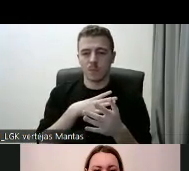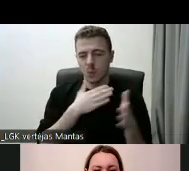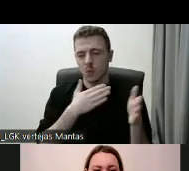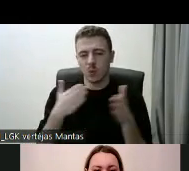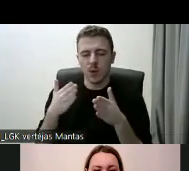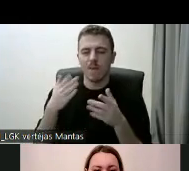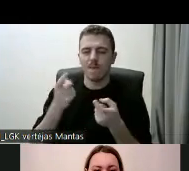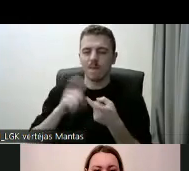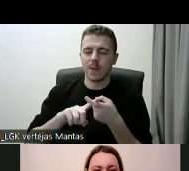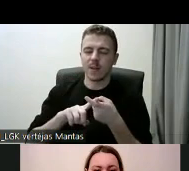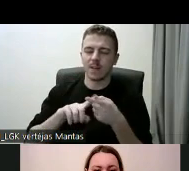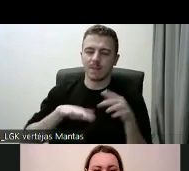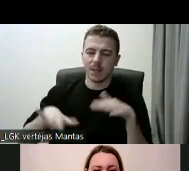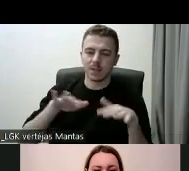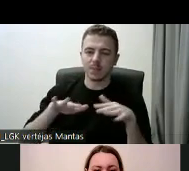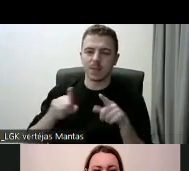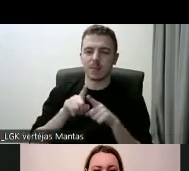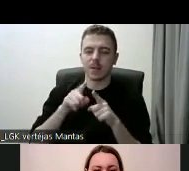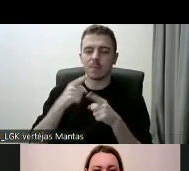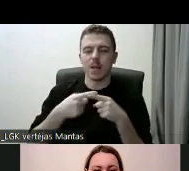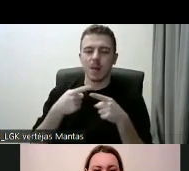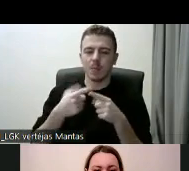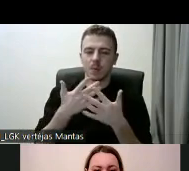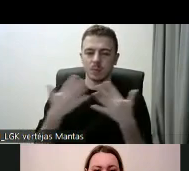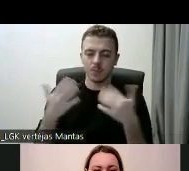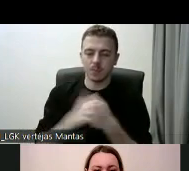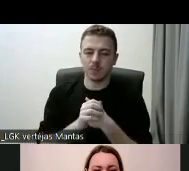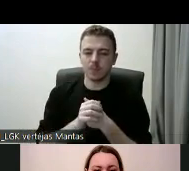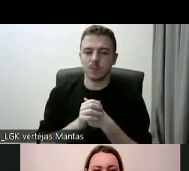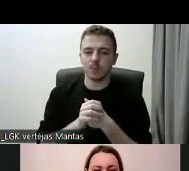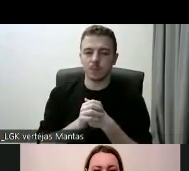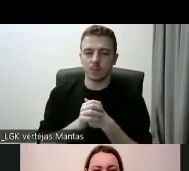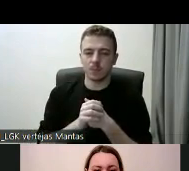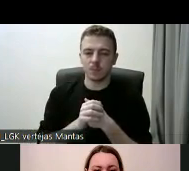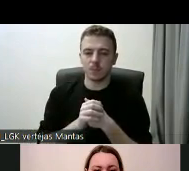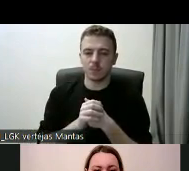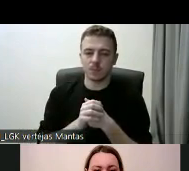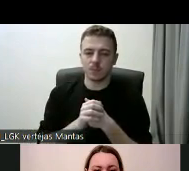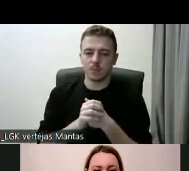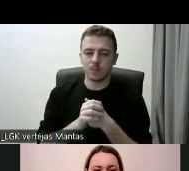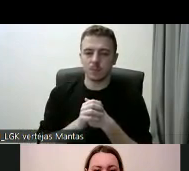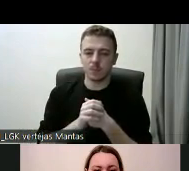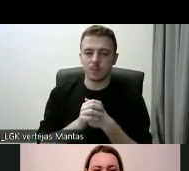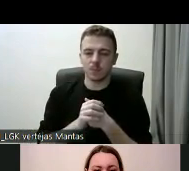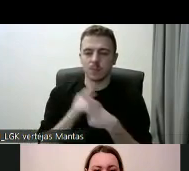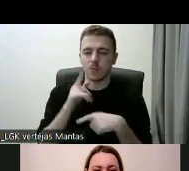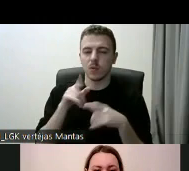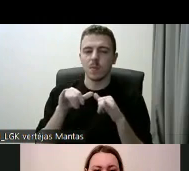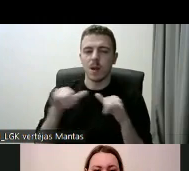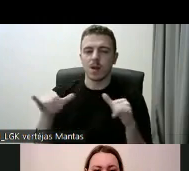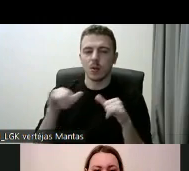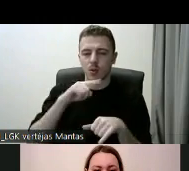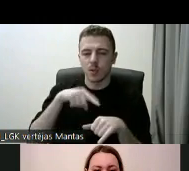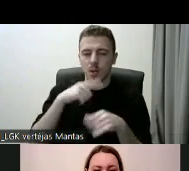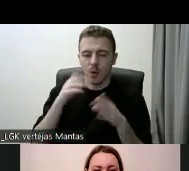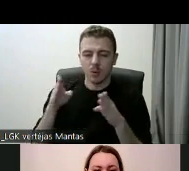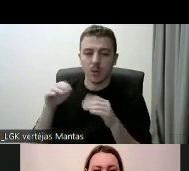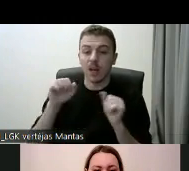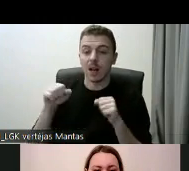veiksmus ir nustatytas priemonės. Kadangi jūs patirite pokyčių laikotarpį, plėtros laikotarpį ir galimybės